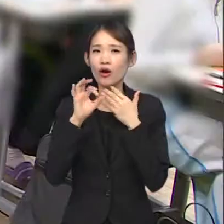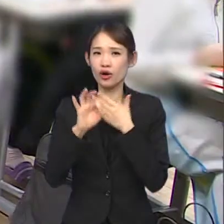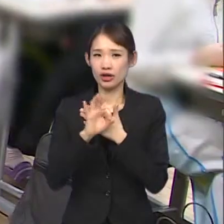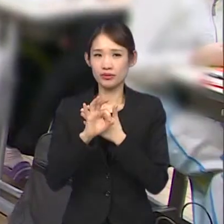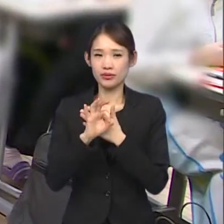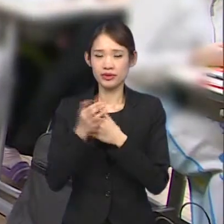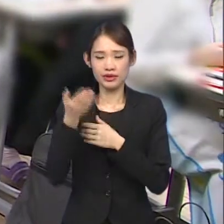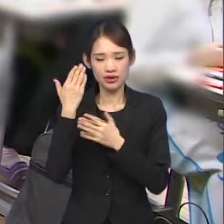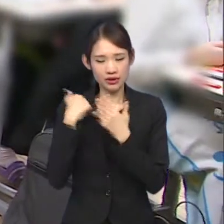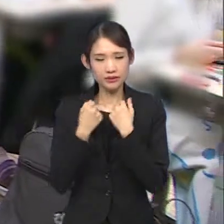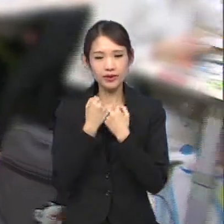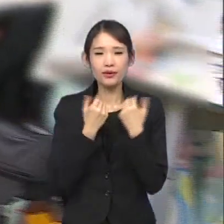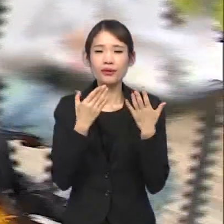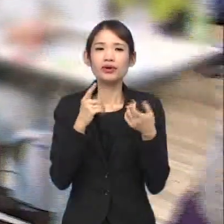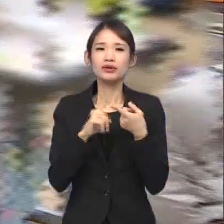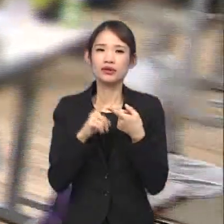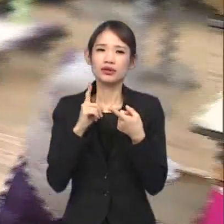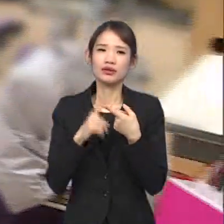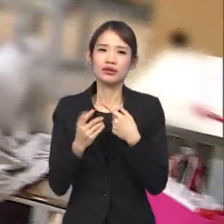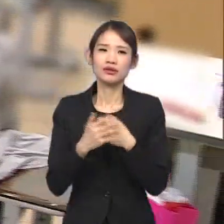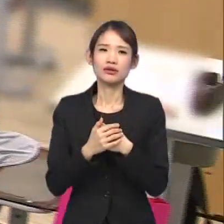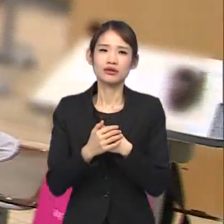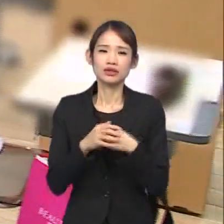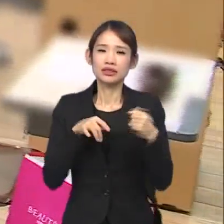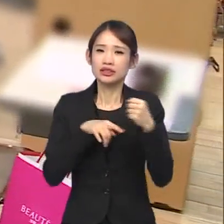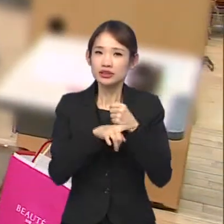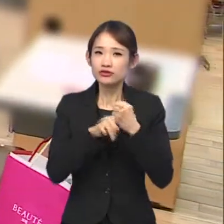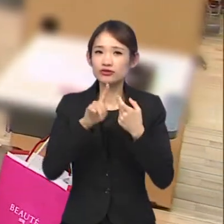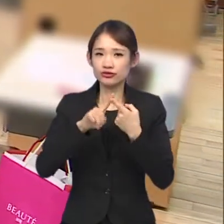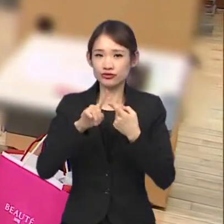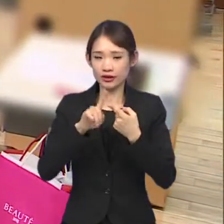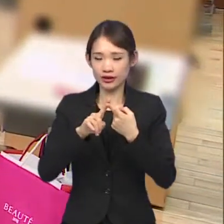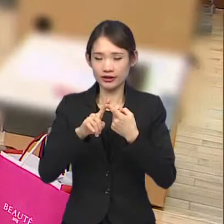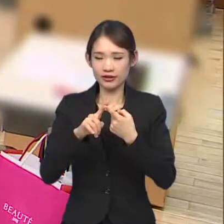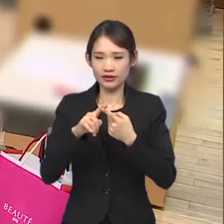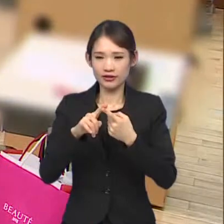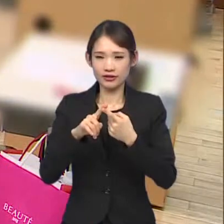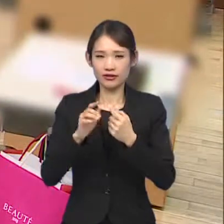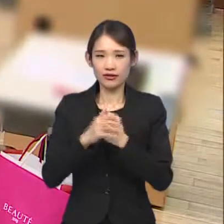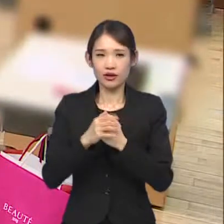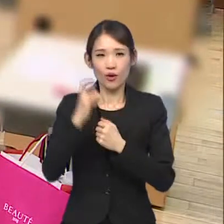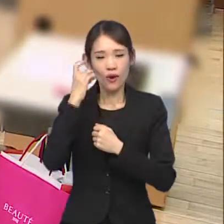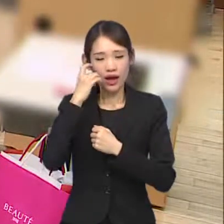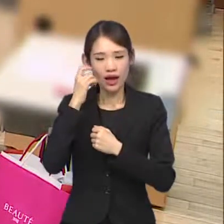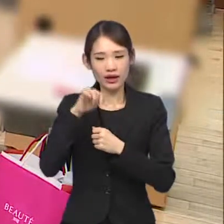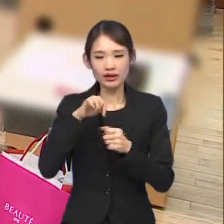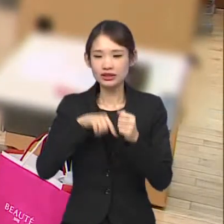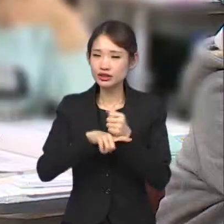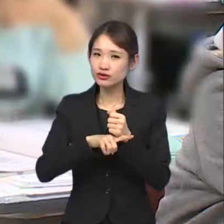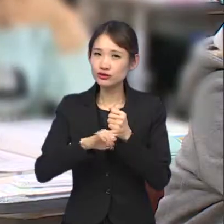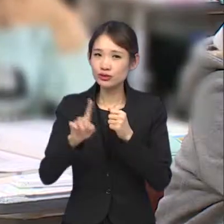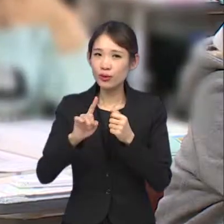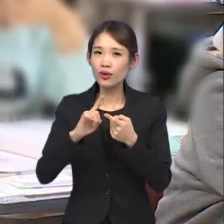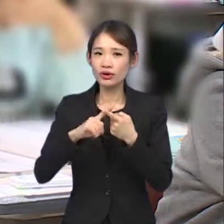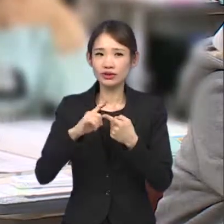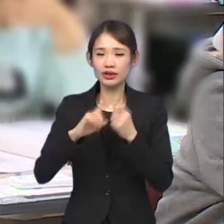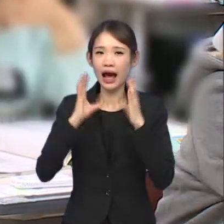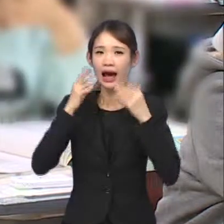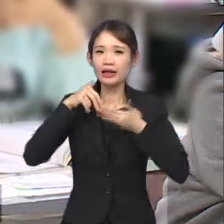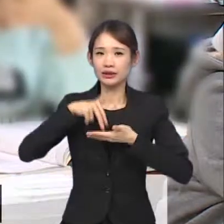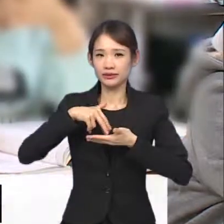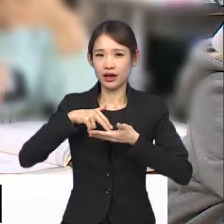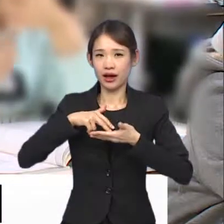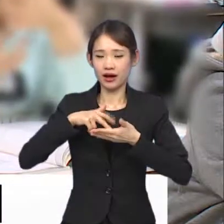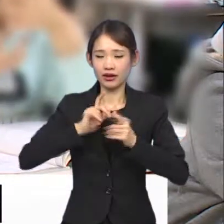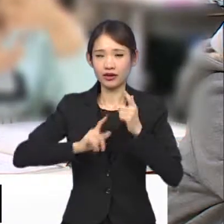아까전에 말씀드린 것처럼 이렇게 왜 가야 하는지 왜 해야 되는지에 대한 이제 그런 분들 아이 입장에서 설명을 해주시면